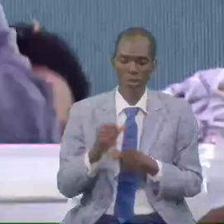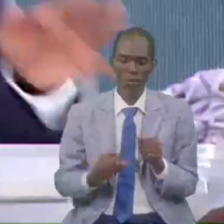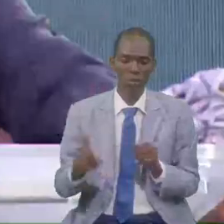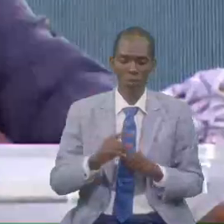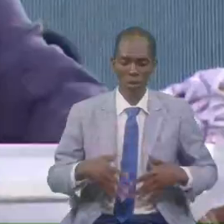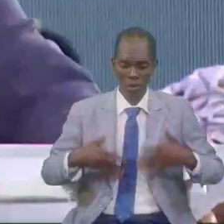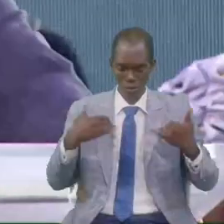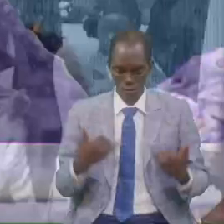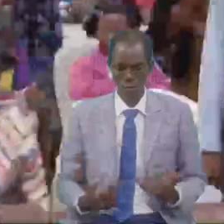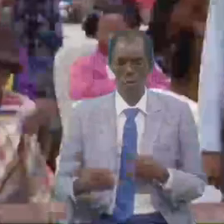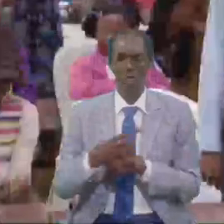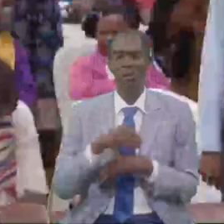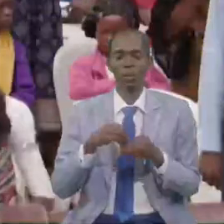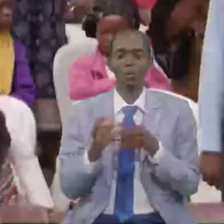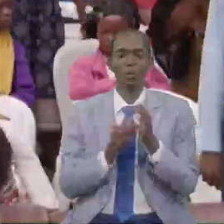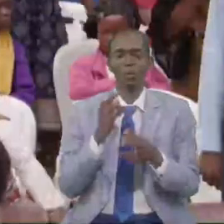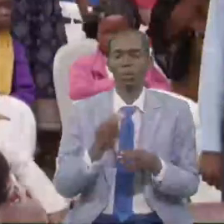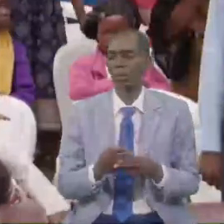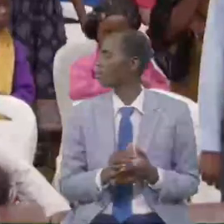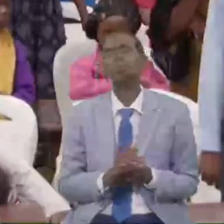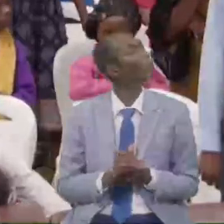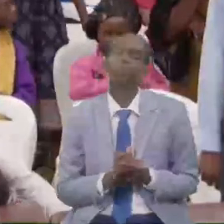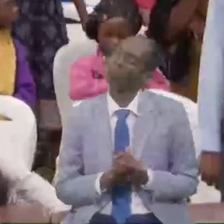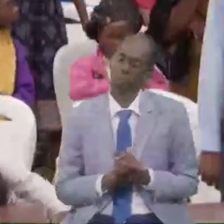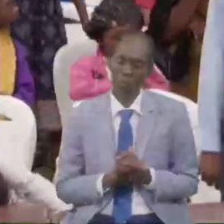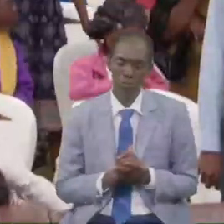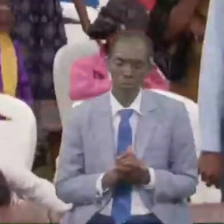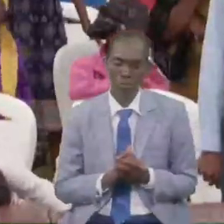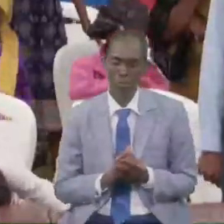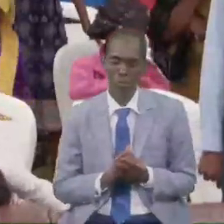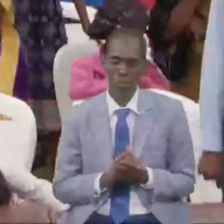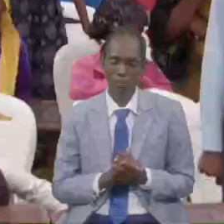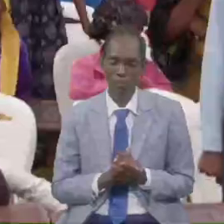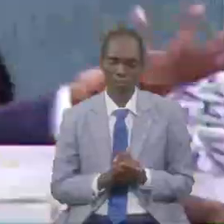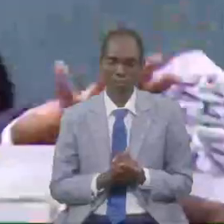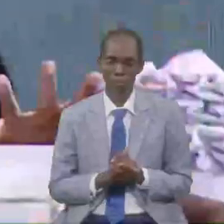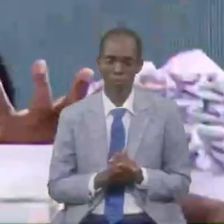Transforme chaque vie en ce jour au nom de Jésus.